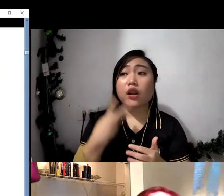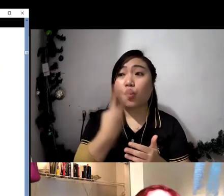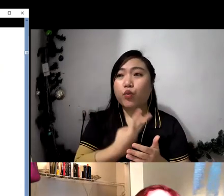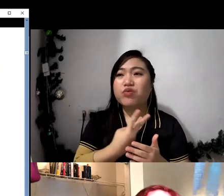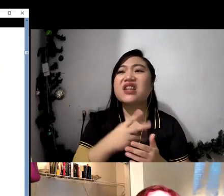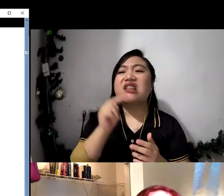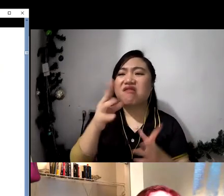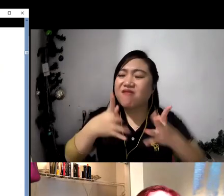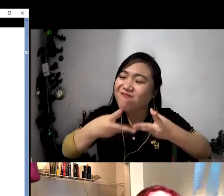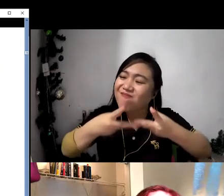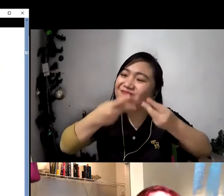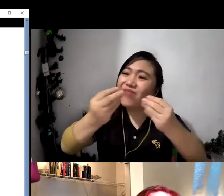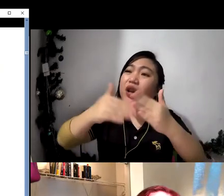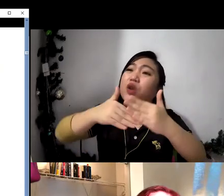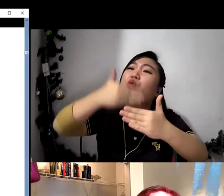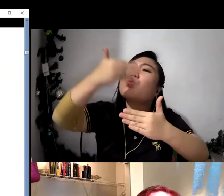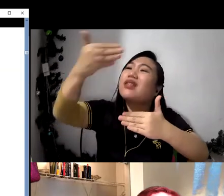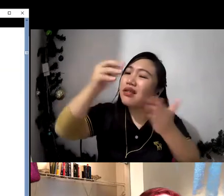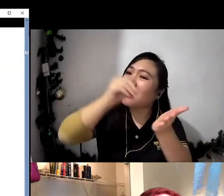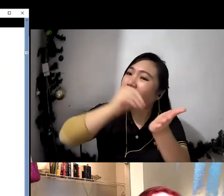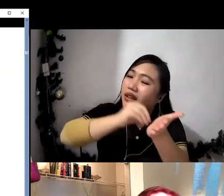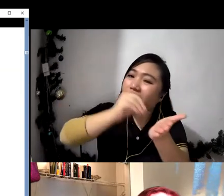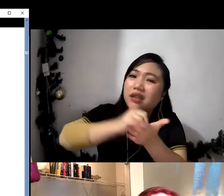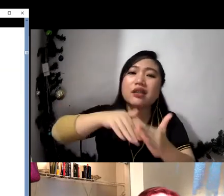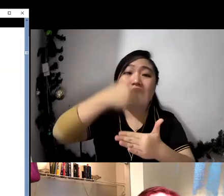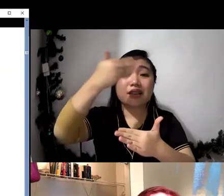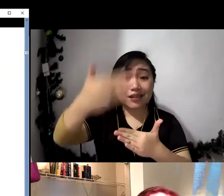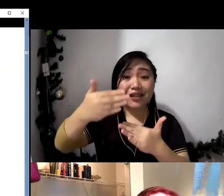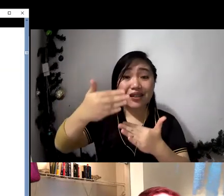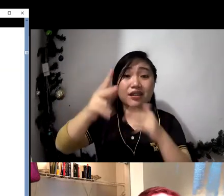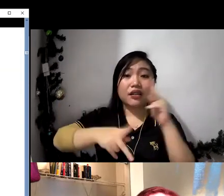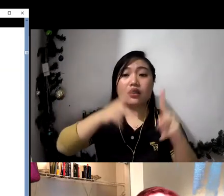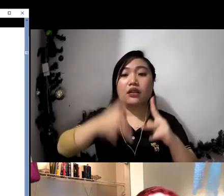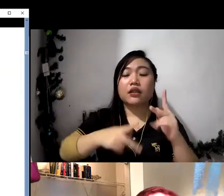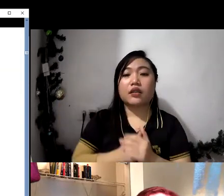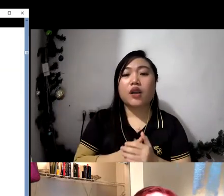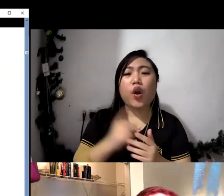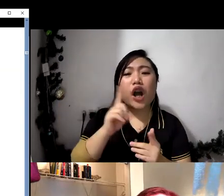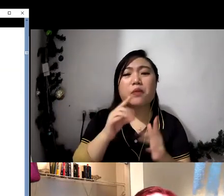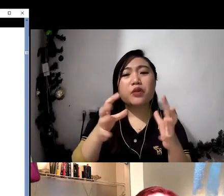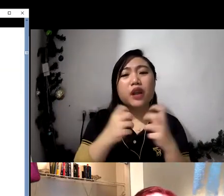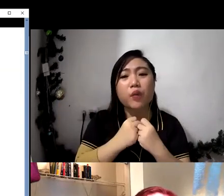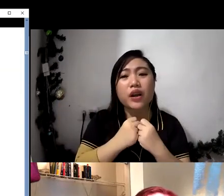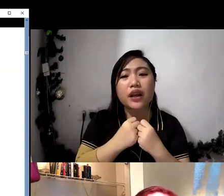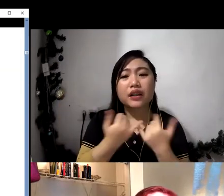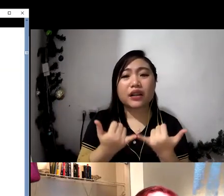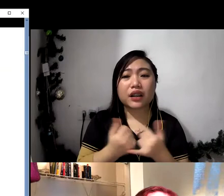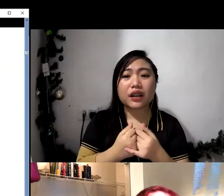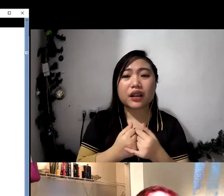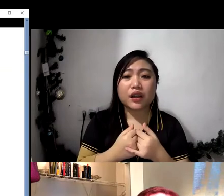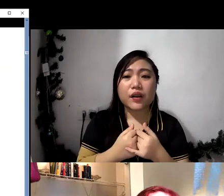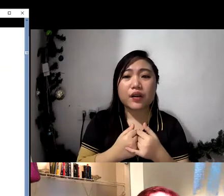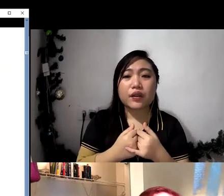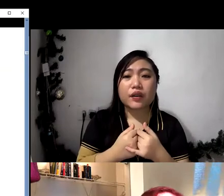generation, no? No, hindi natin solo kung ano man yung benefits, no, kung meron ka man benefits na nararamdaman sa buhay